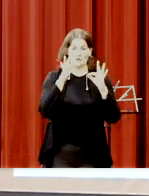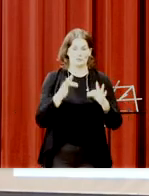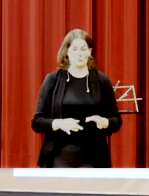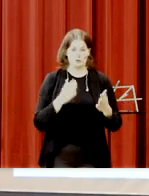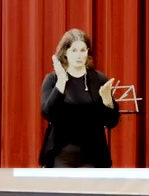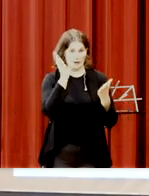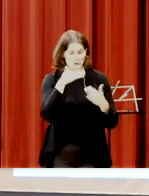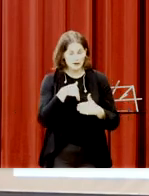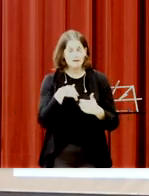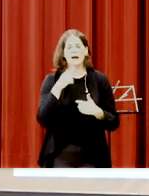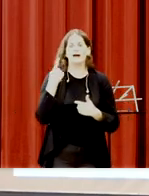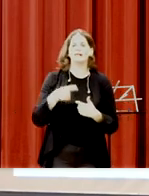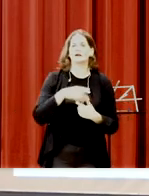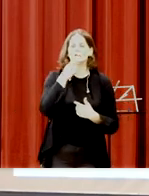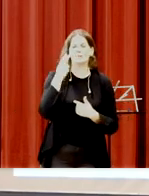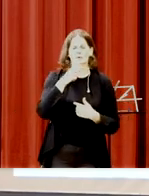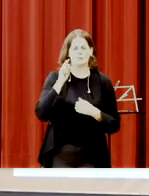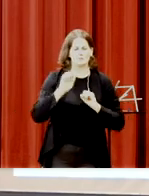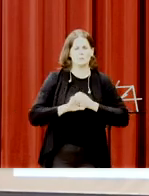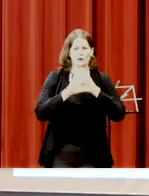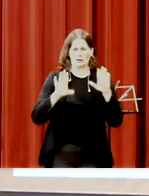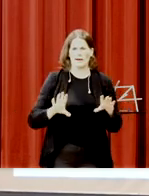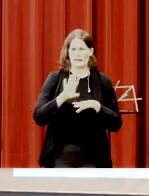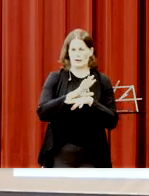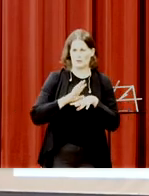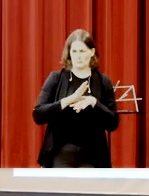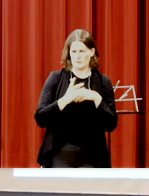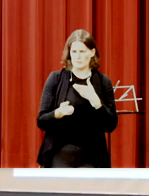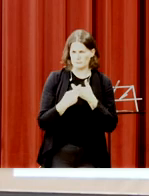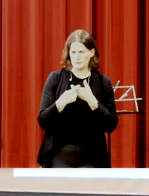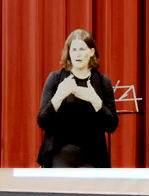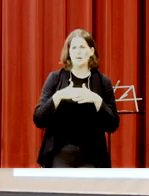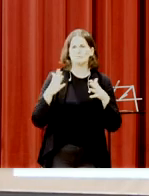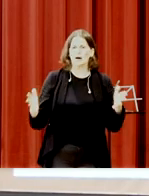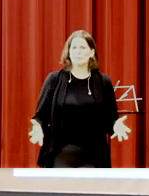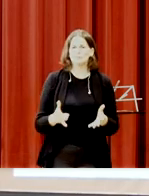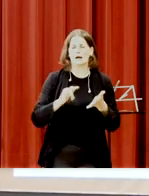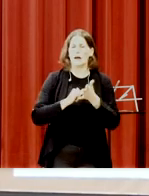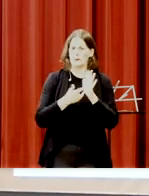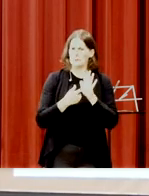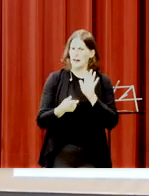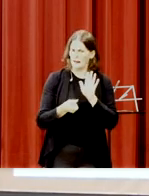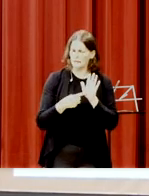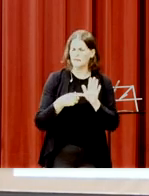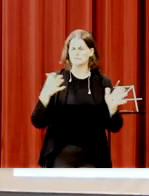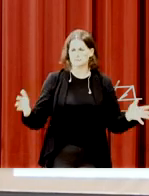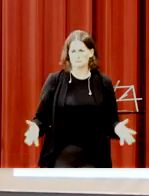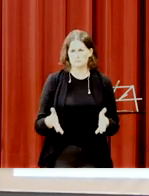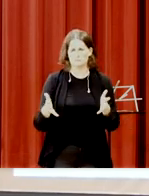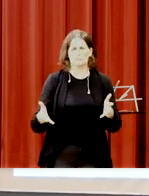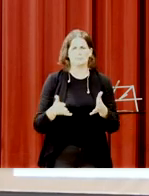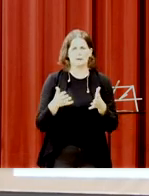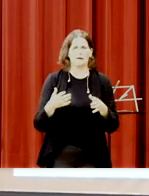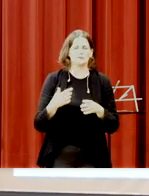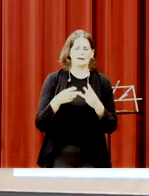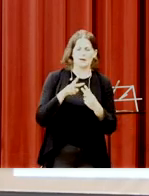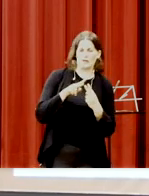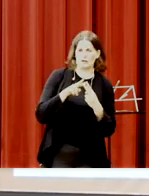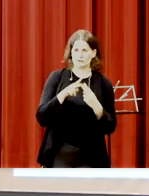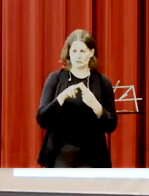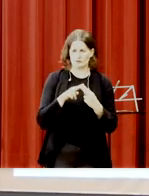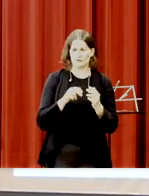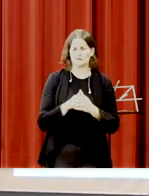PDI com el PTGAS. Vaig endavant el meu agraïment, consellera, per aquesta voluntat manifestada i també li